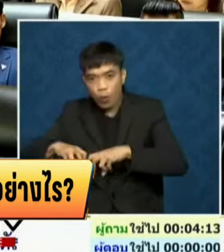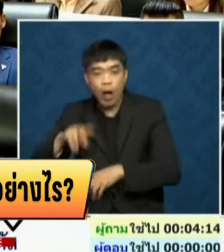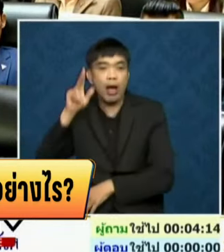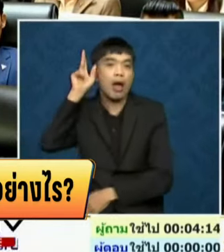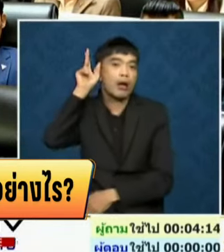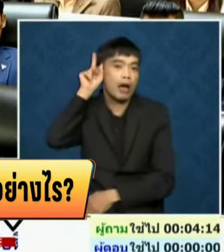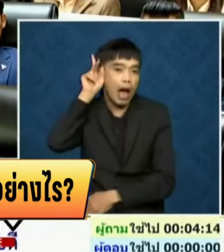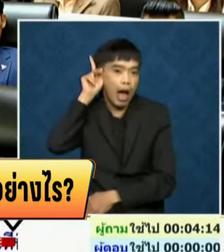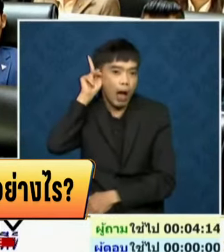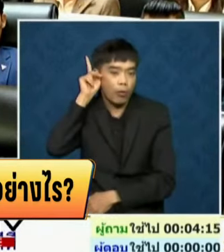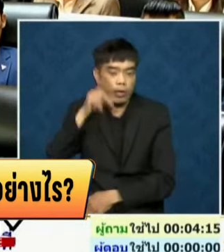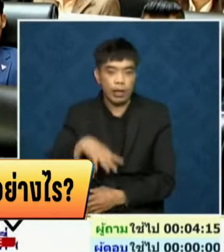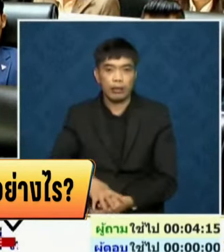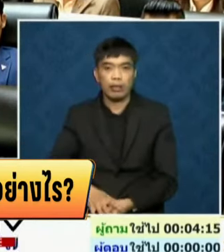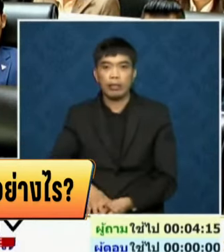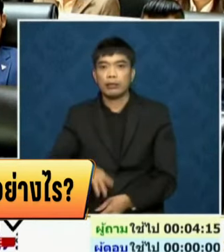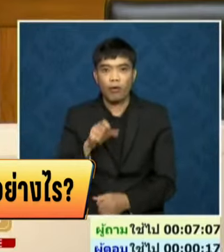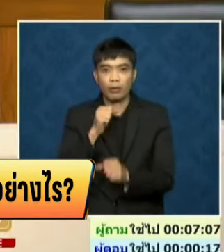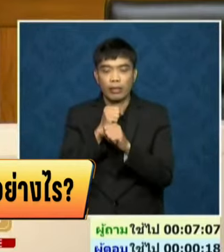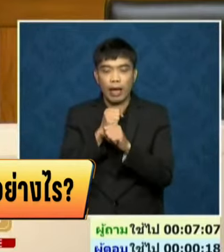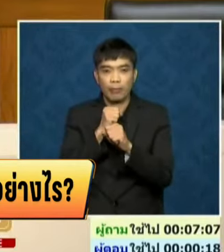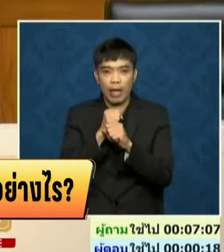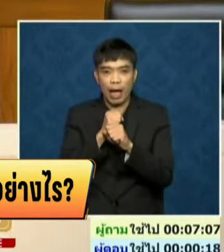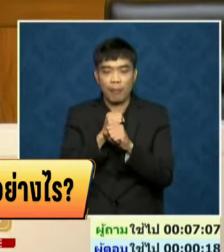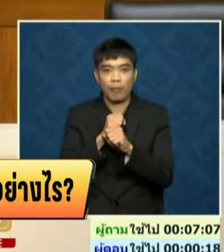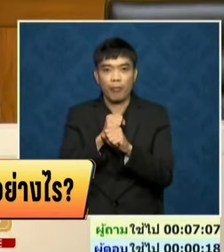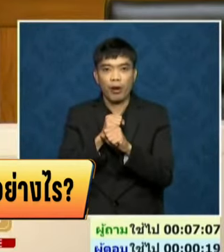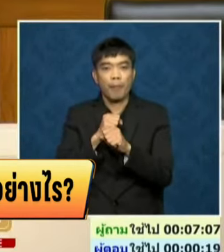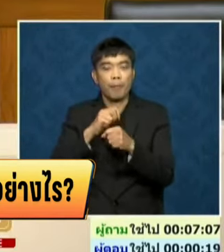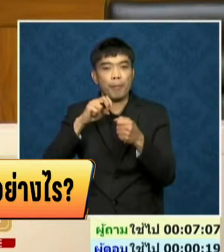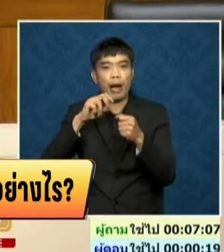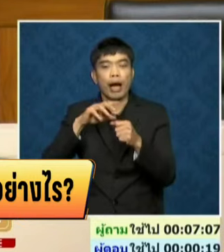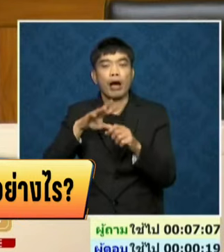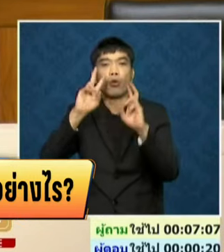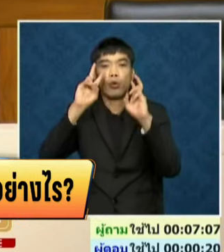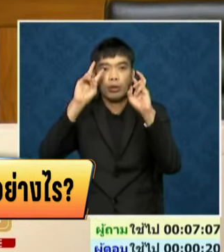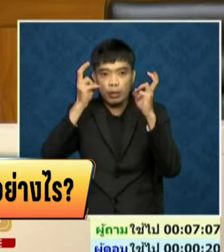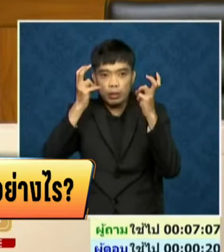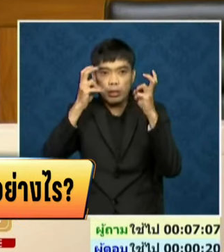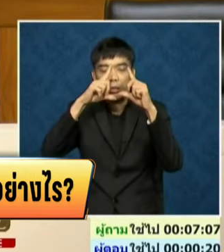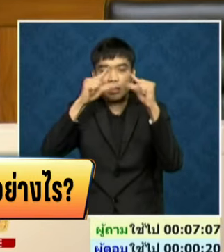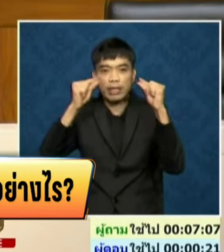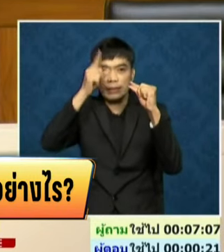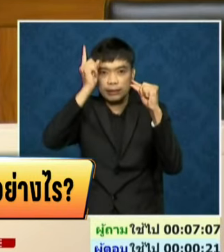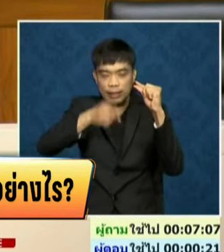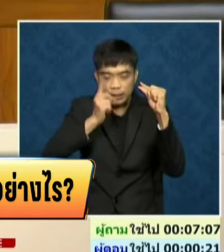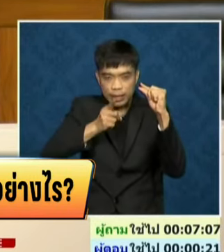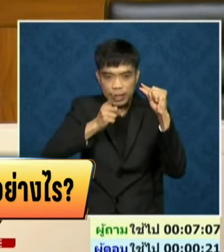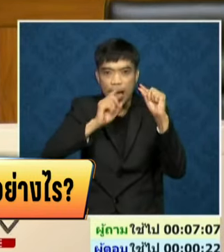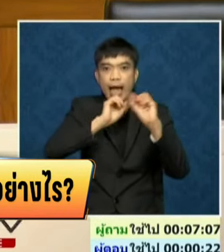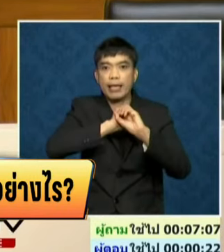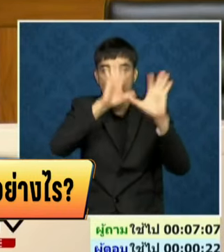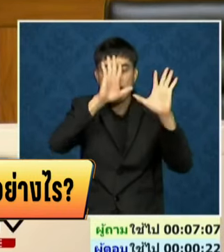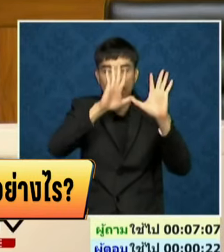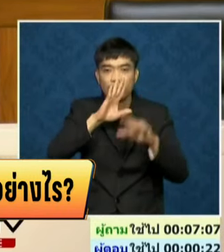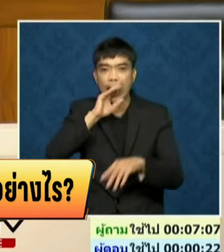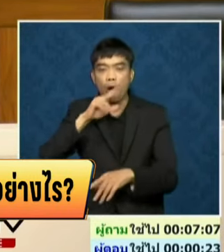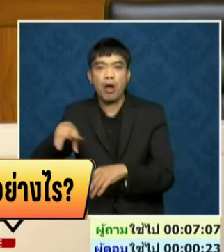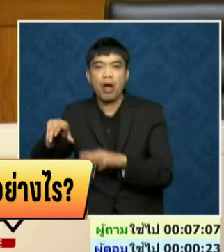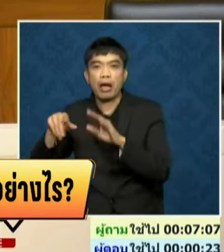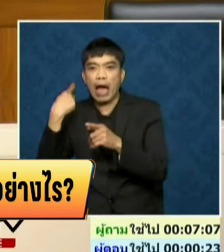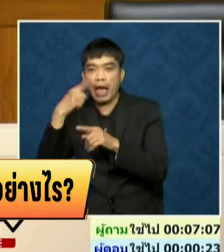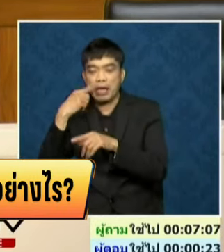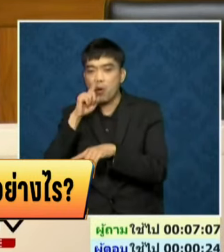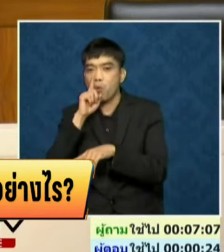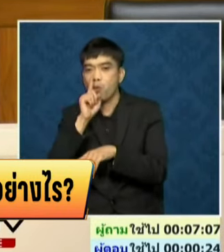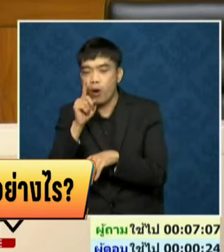เป็นไปตามมาตรา55ในพรบราชทัณฑ์ปี 2560ค่ะและที่คุณทักษิณนั้นไปพักอยู่ที่ชั้น 14โรงพยาบาล